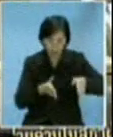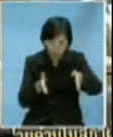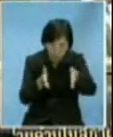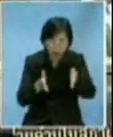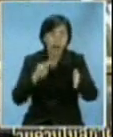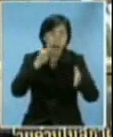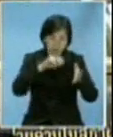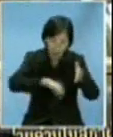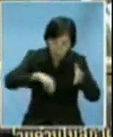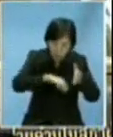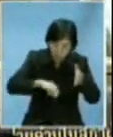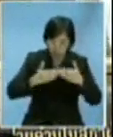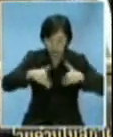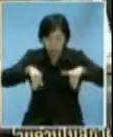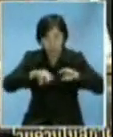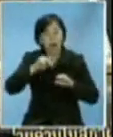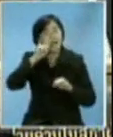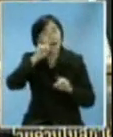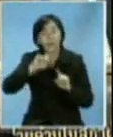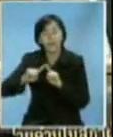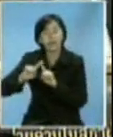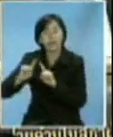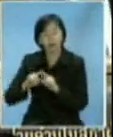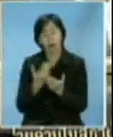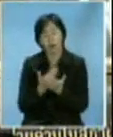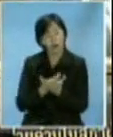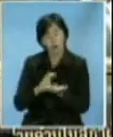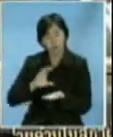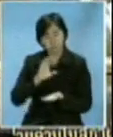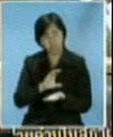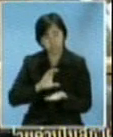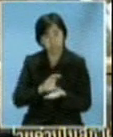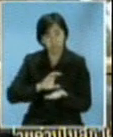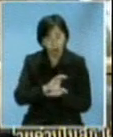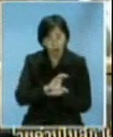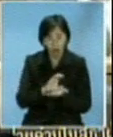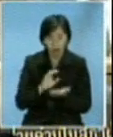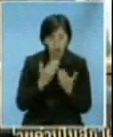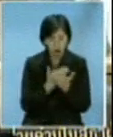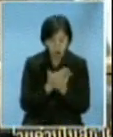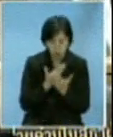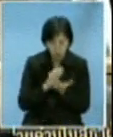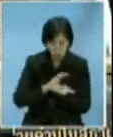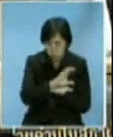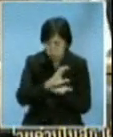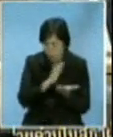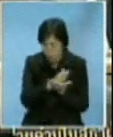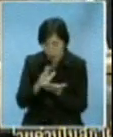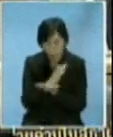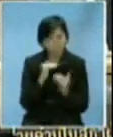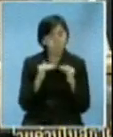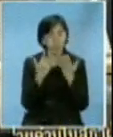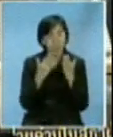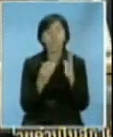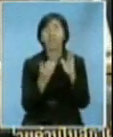4ภาคนั้นมีการกระจุกตัวไม่กระจายอย่างเป็นธรรมโดยเฉพาะภาคตะวันตกซึ่ง